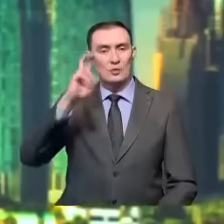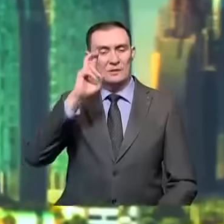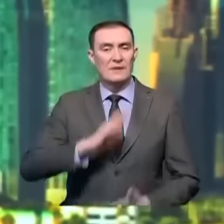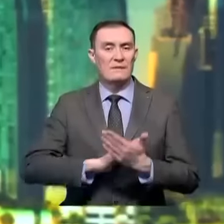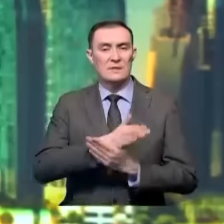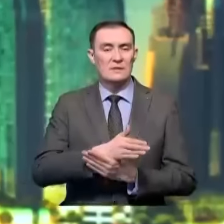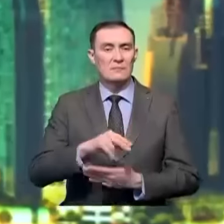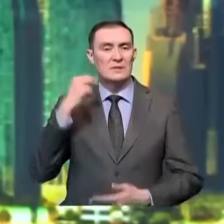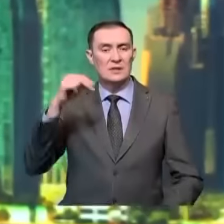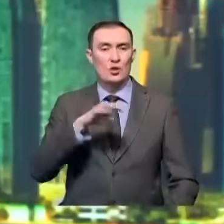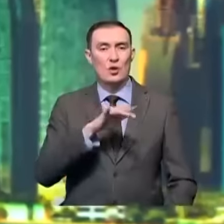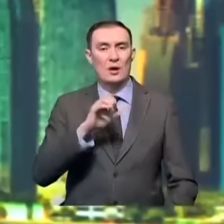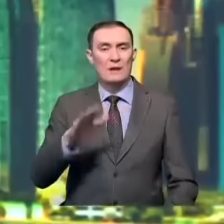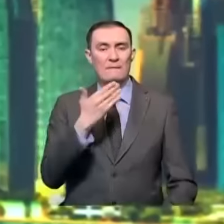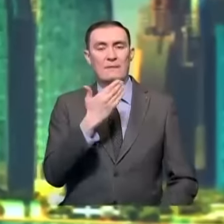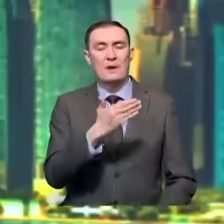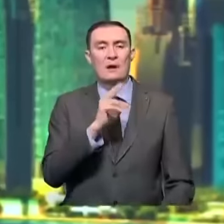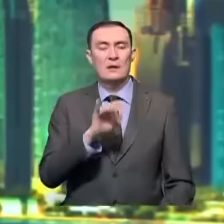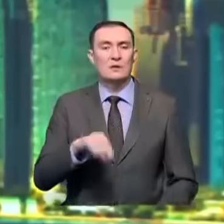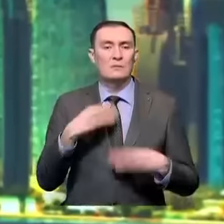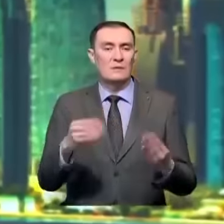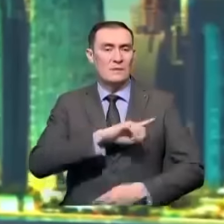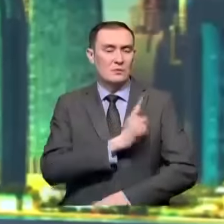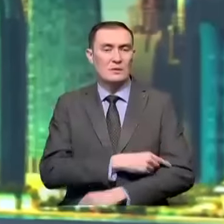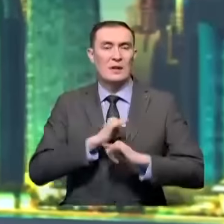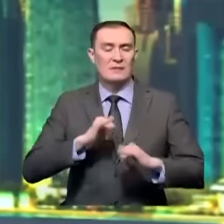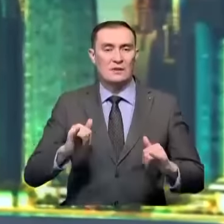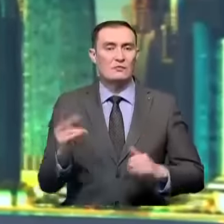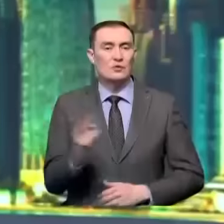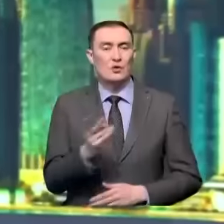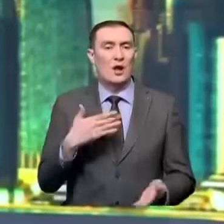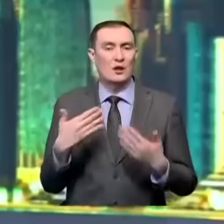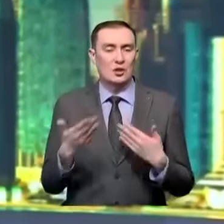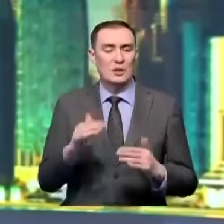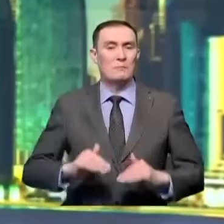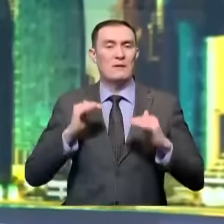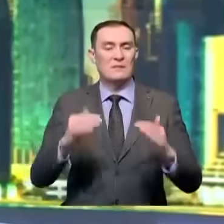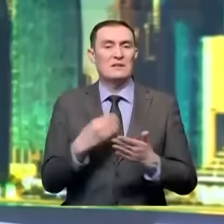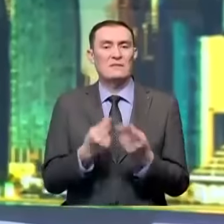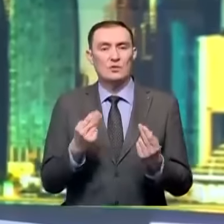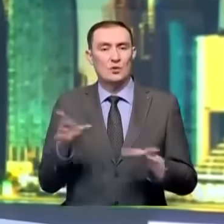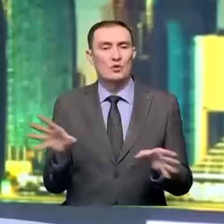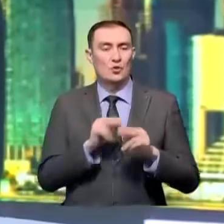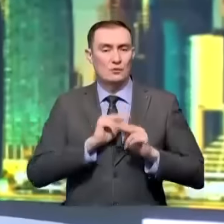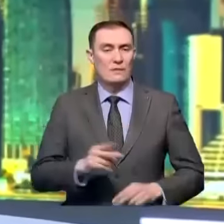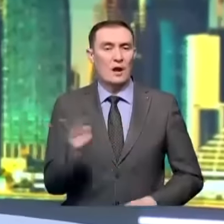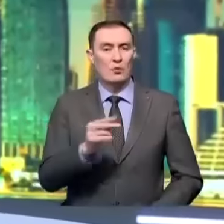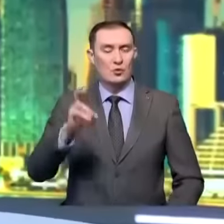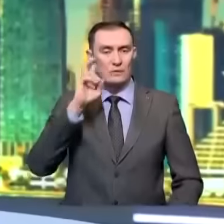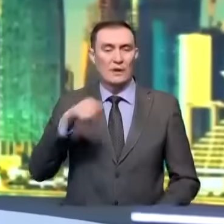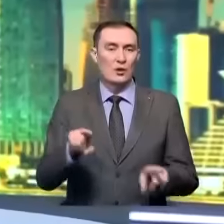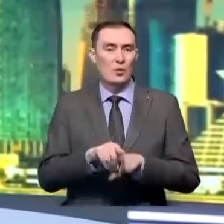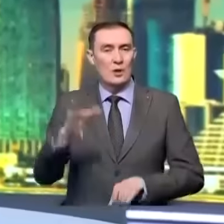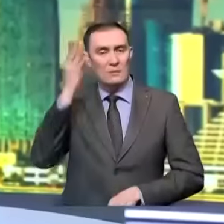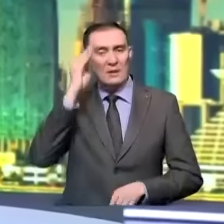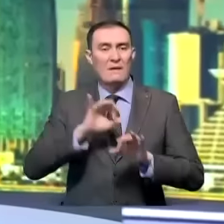Государственный визит Касым-Жомарта Токаева в Катар придаст дополнительный импульс развитию двусторонних отношений и повысит инвестиционное сотрудничество двух стран. Такое